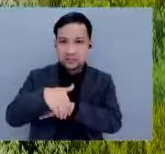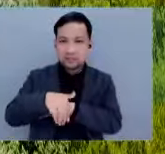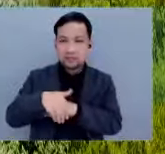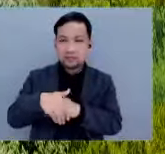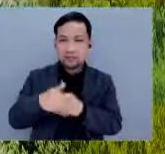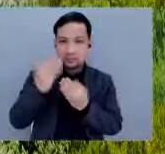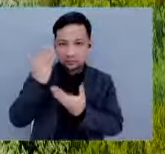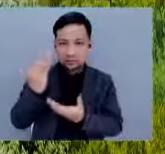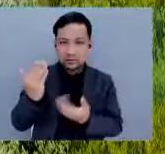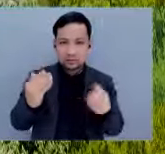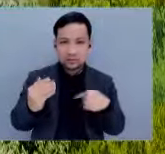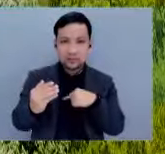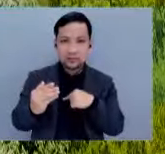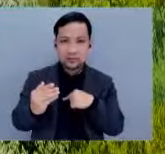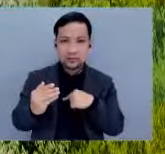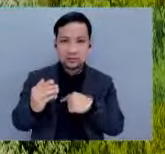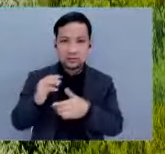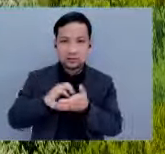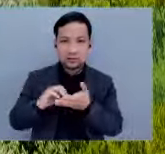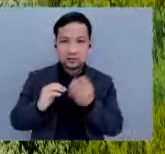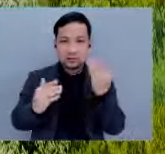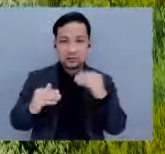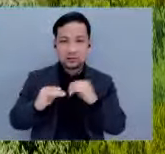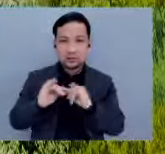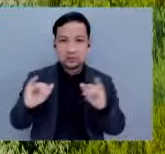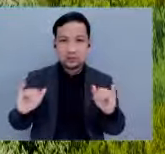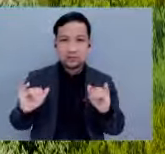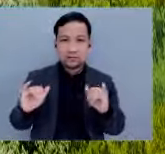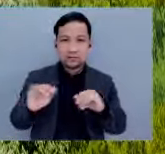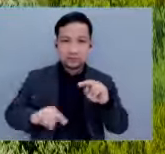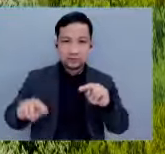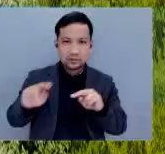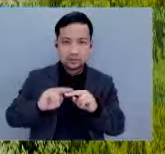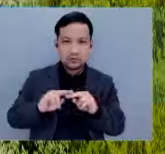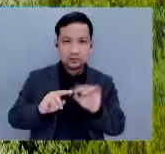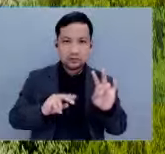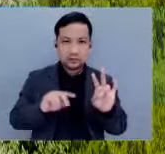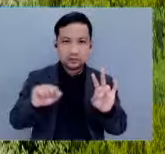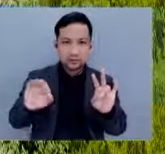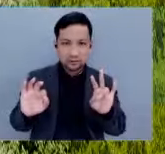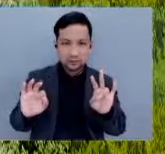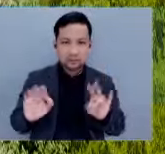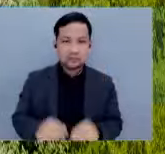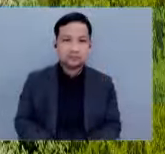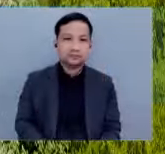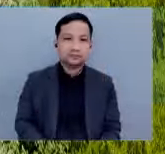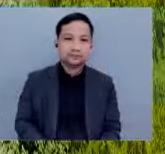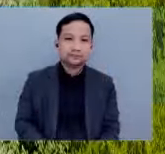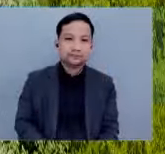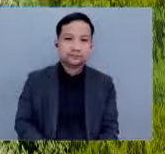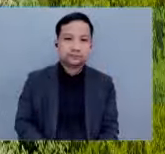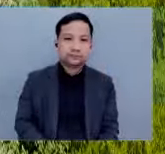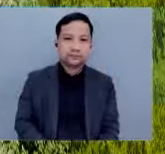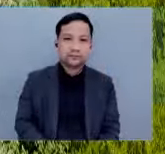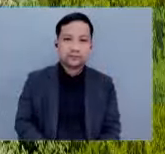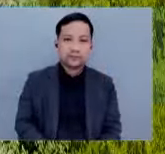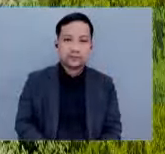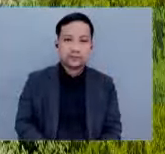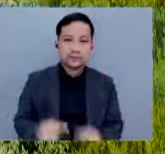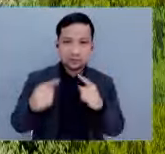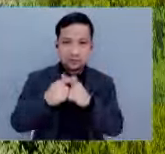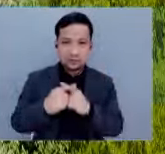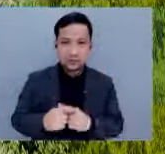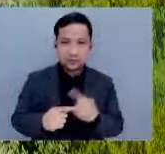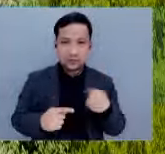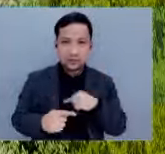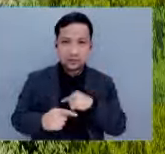schedule po ng practice namin is 7 PM hanggang 9 PM po. Okay. Pag may contest naman po kami